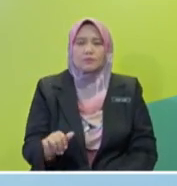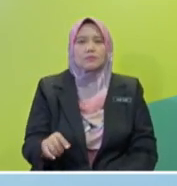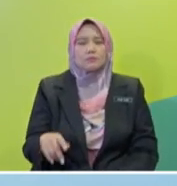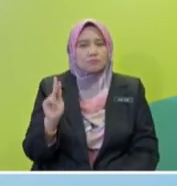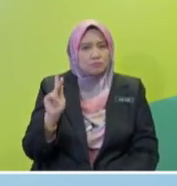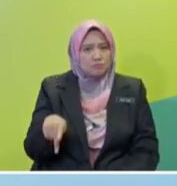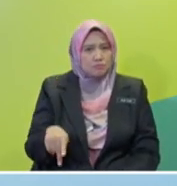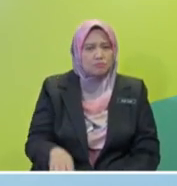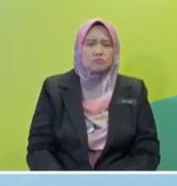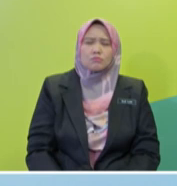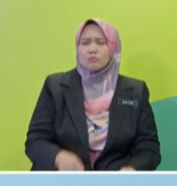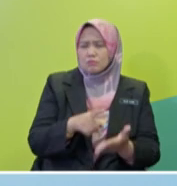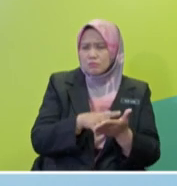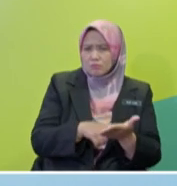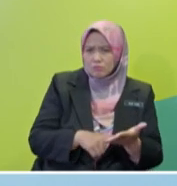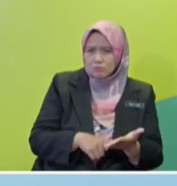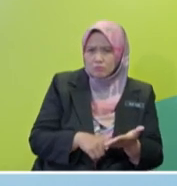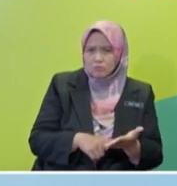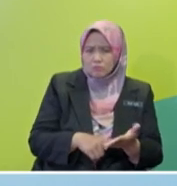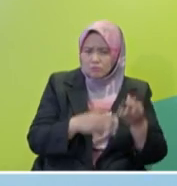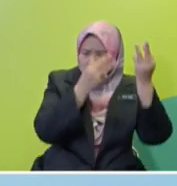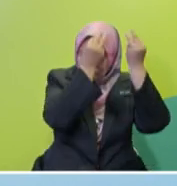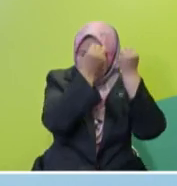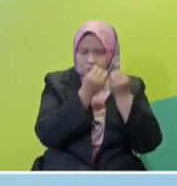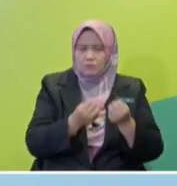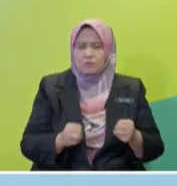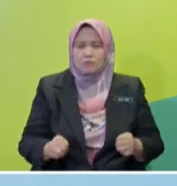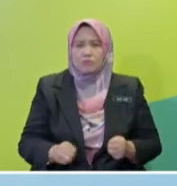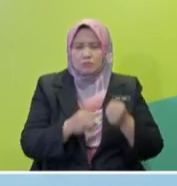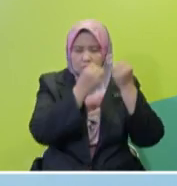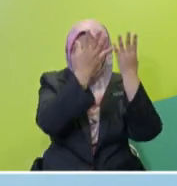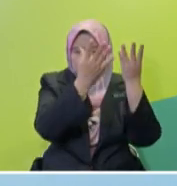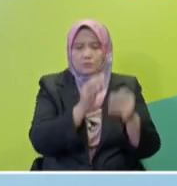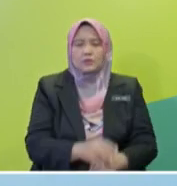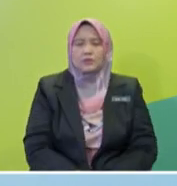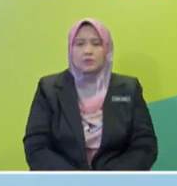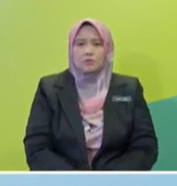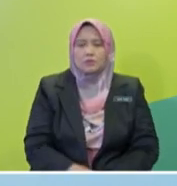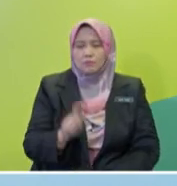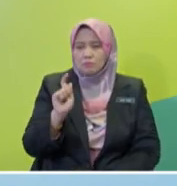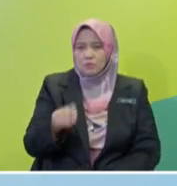dimasukkan yang ketiga kita dapat memberi penjelasan kasar tentang